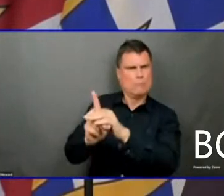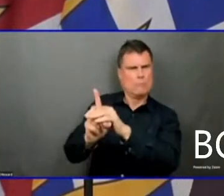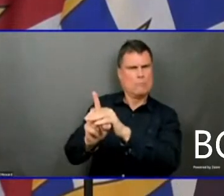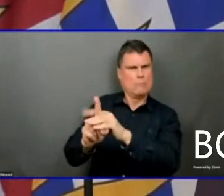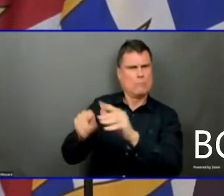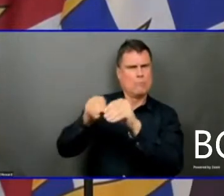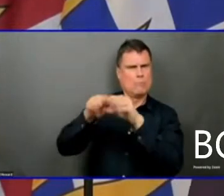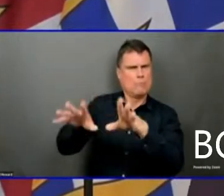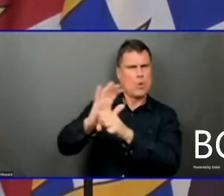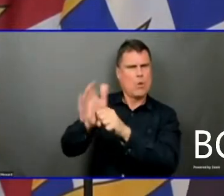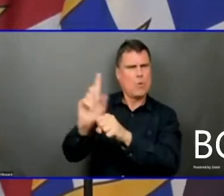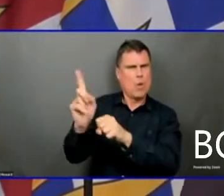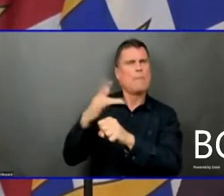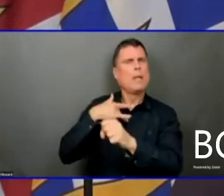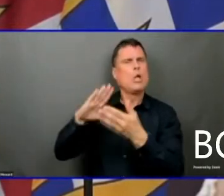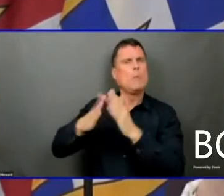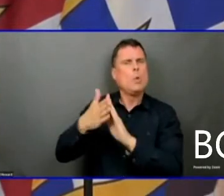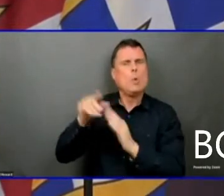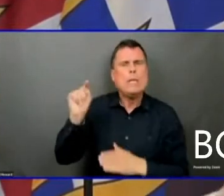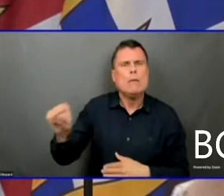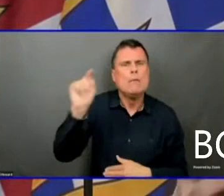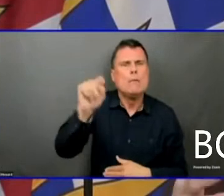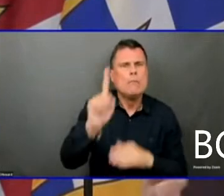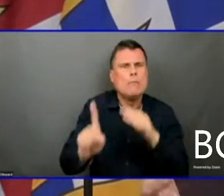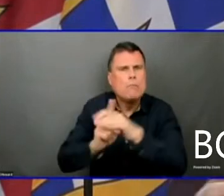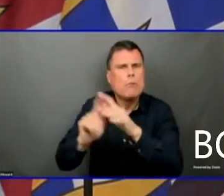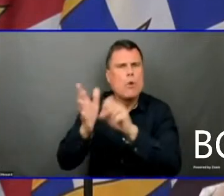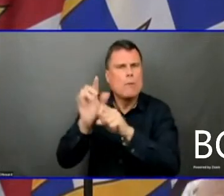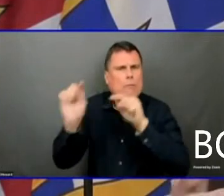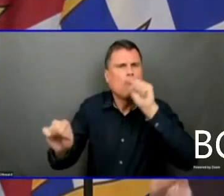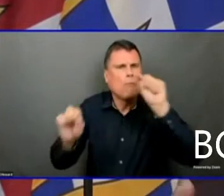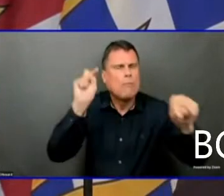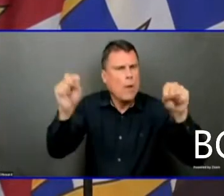还很多，每天还有很多的新增案例。